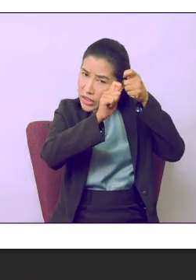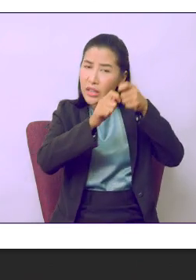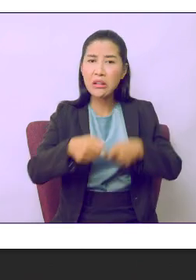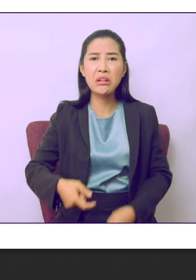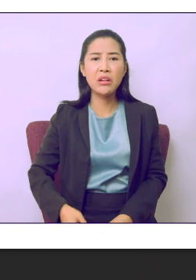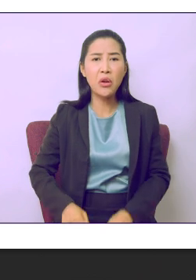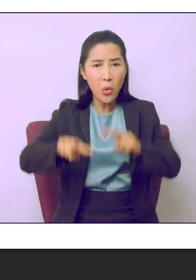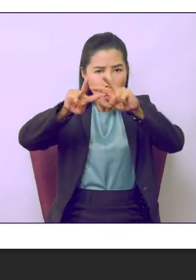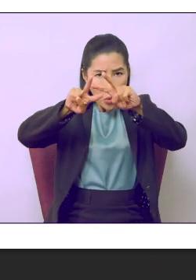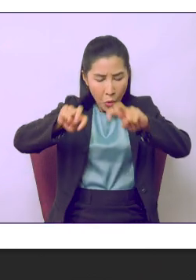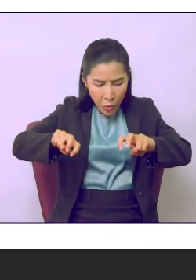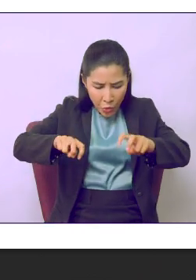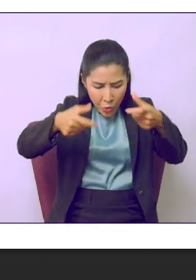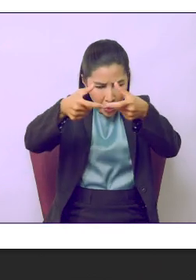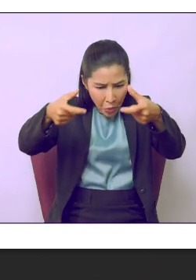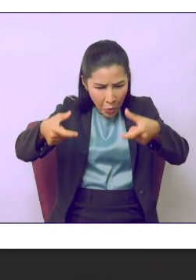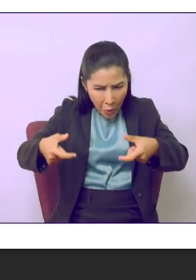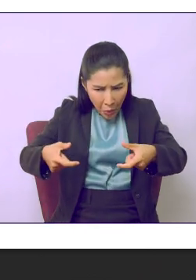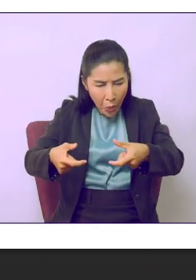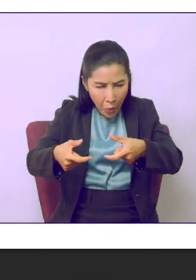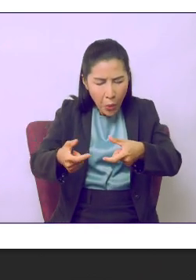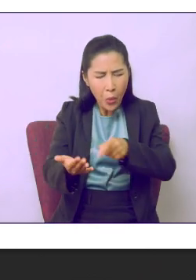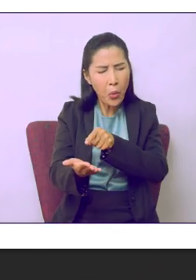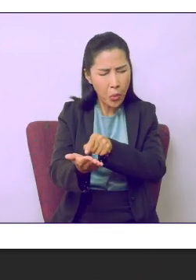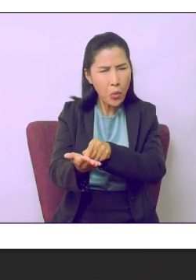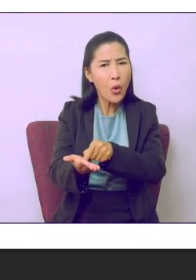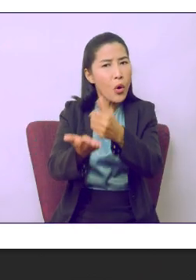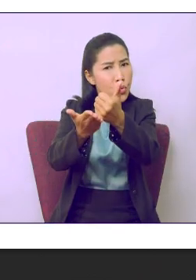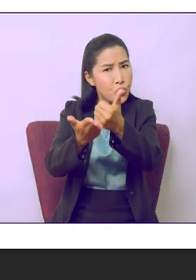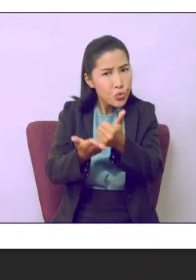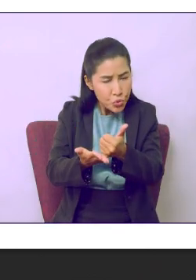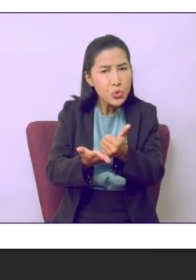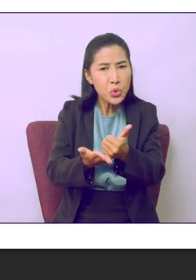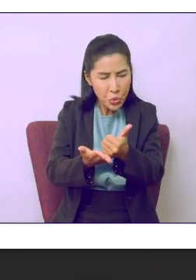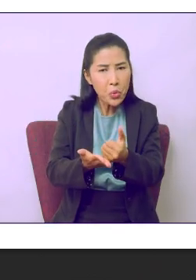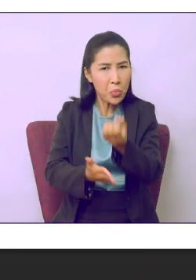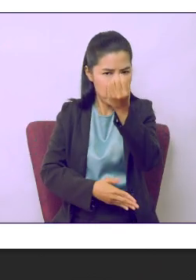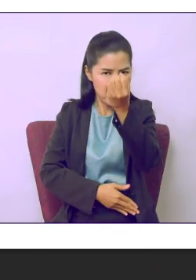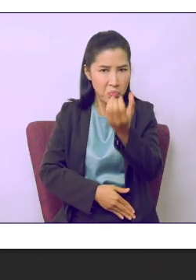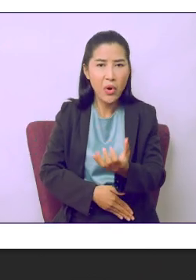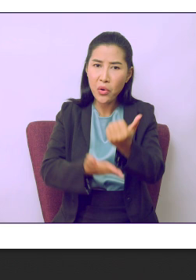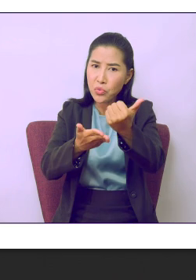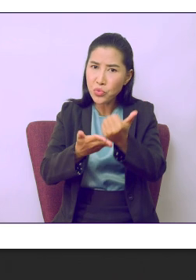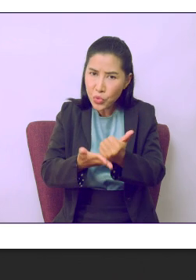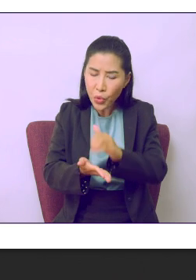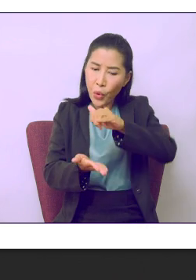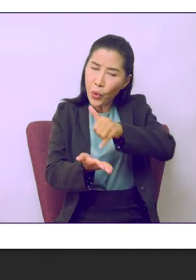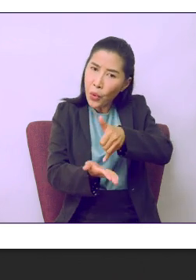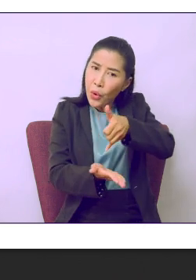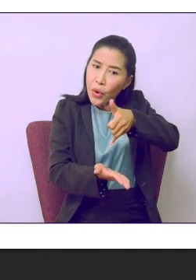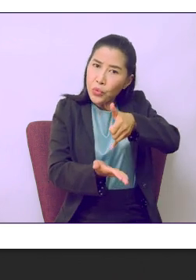รายงานรายงานวิจัยอิสติอ่ะเยอะมากนะครับก็ช่วยเยอะเหมือนกันครับช่วยเรื่องของของการอ่าทรงตัว